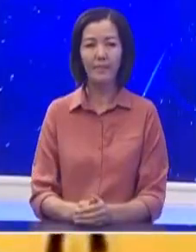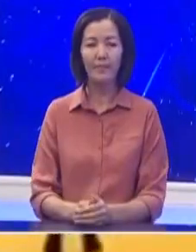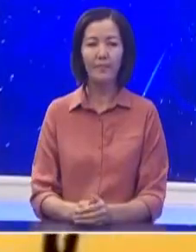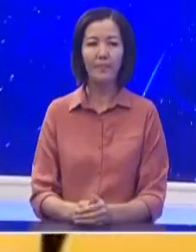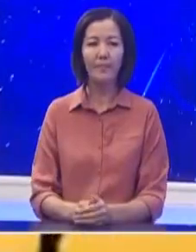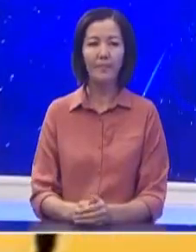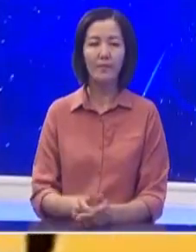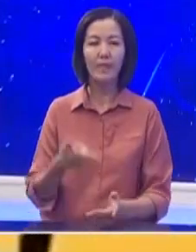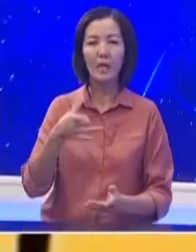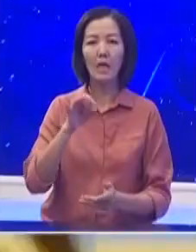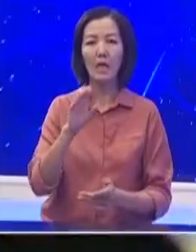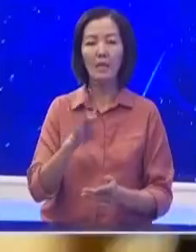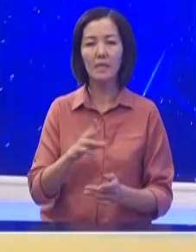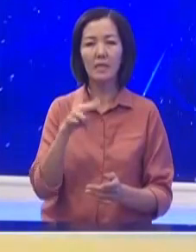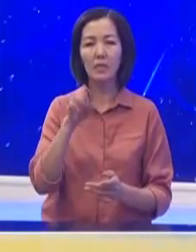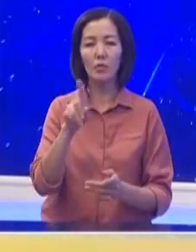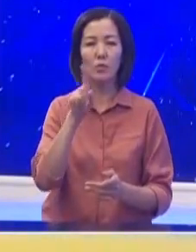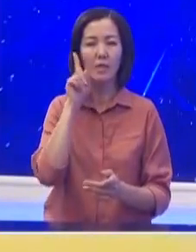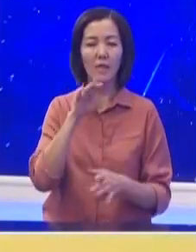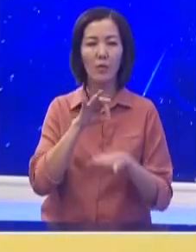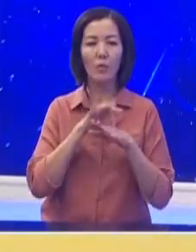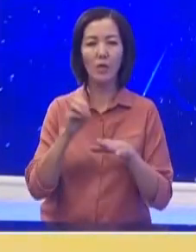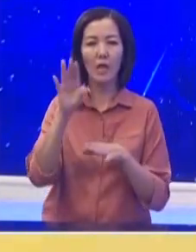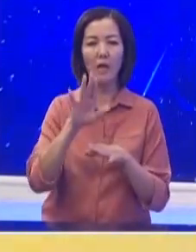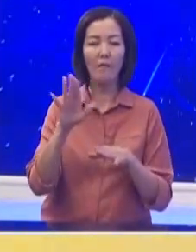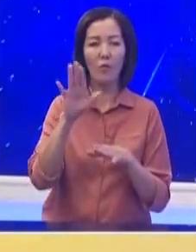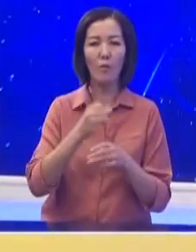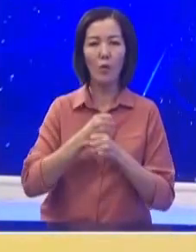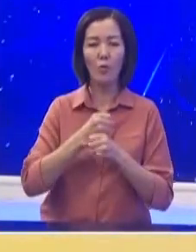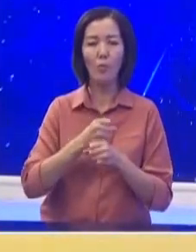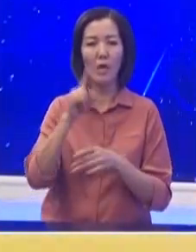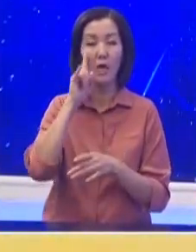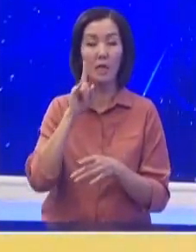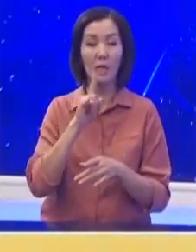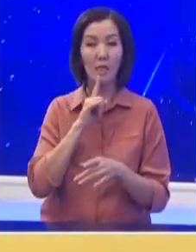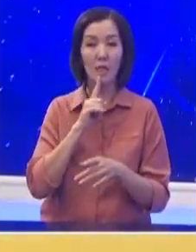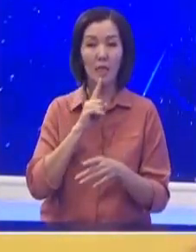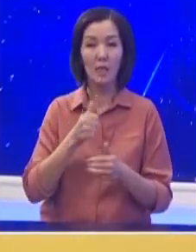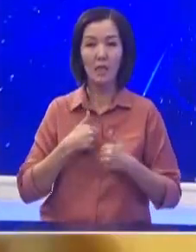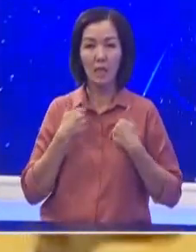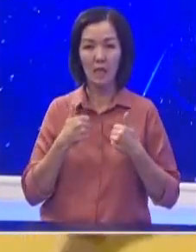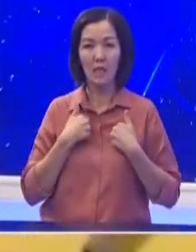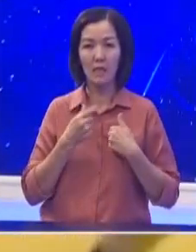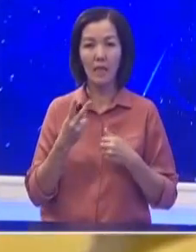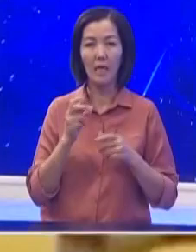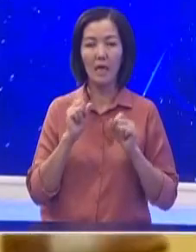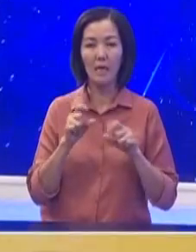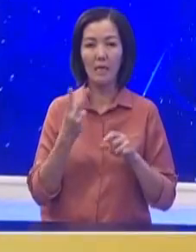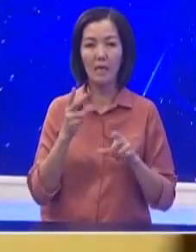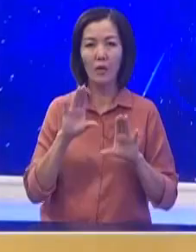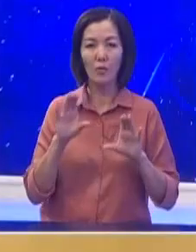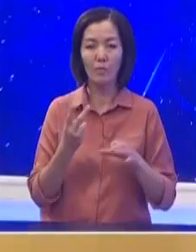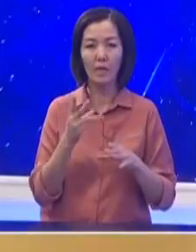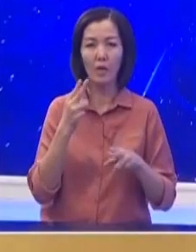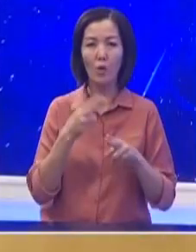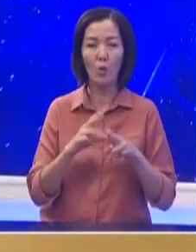Австрияның Грац қаласында дзюдодан жастар арасында өткен Еуропа кубогында отандастарымыз намыс қолдан бермеді. Қазақстандықтар 2 алтын, 2 күміс және 2